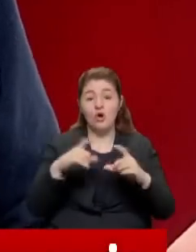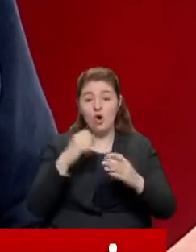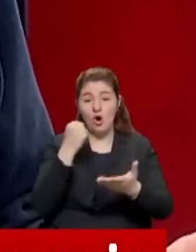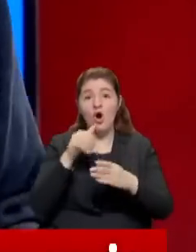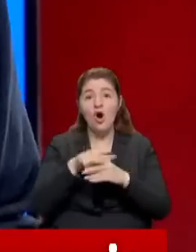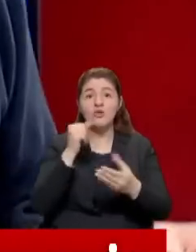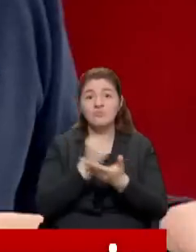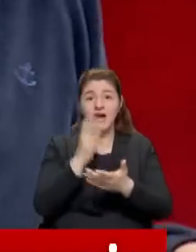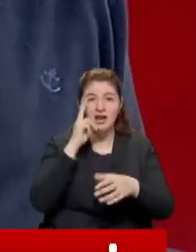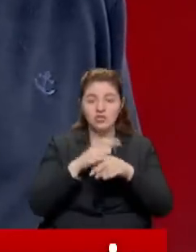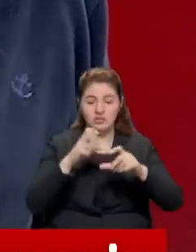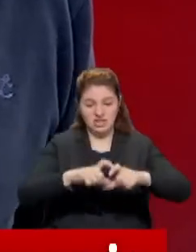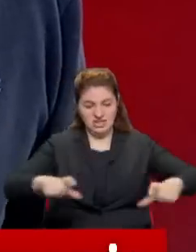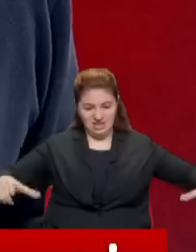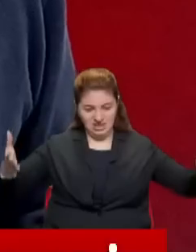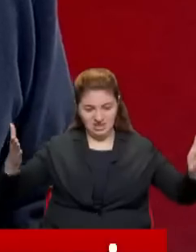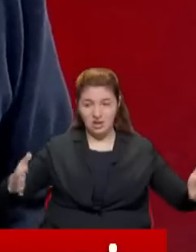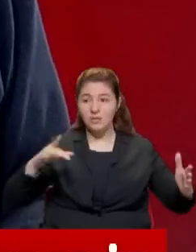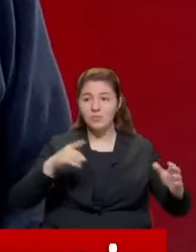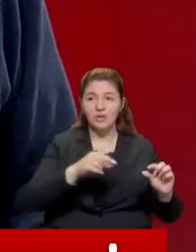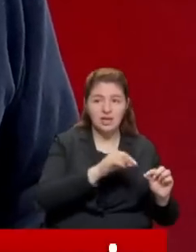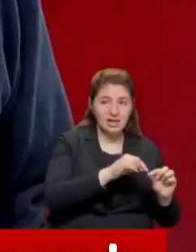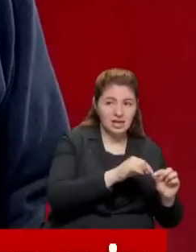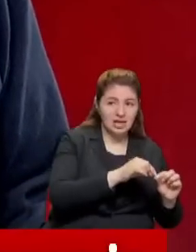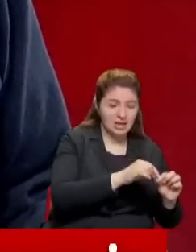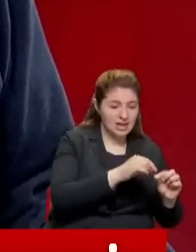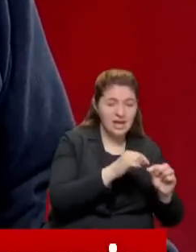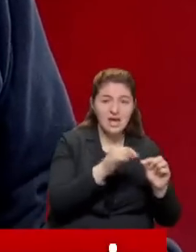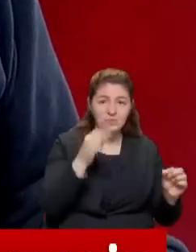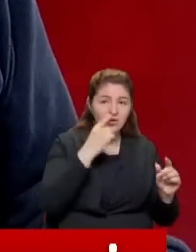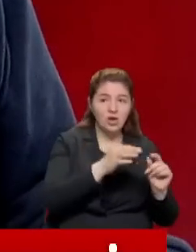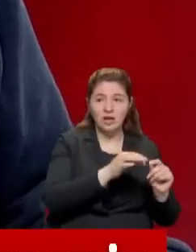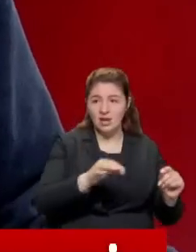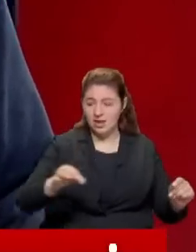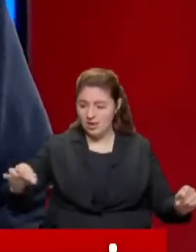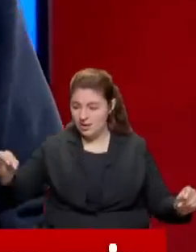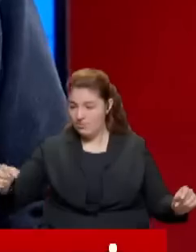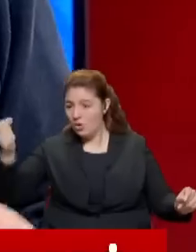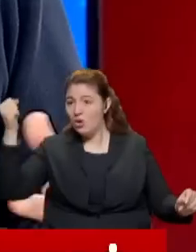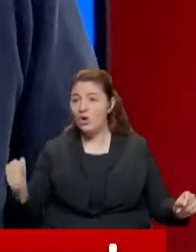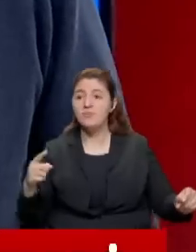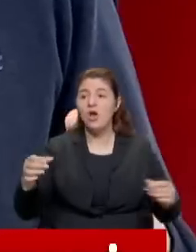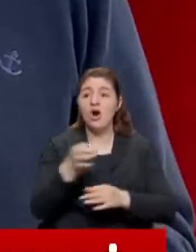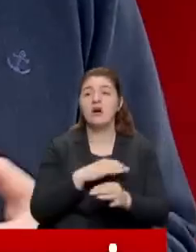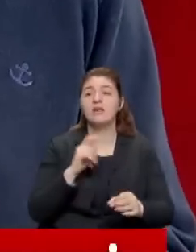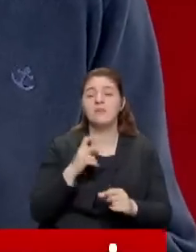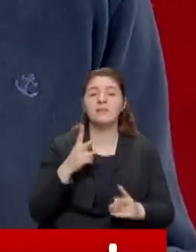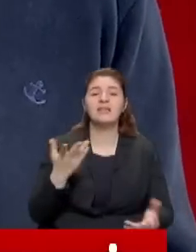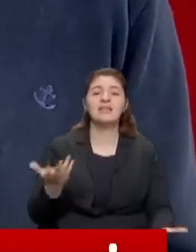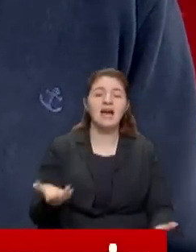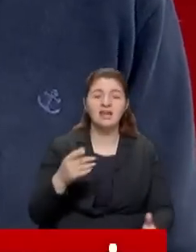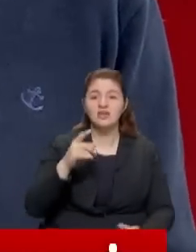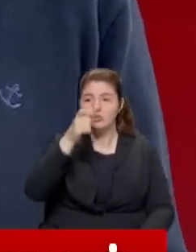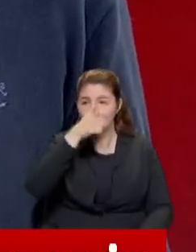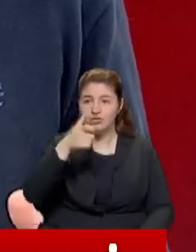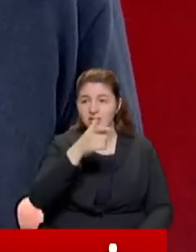şey de hatırlayacaksın. Bu köşeye koyup iple nereye geliyorsa ipin öbür köşesi oraya mühür basacaksını bile organize edebildi. Yani Türkiye